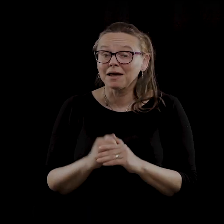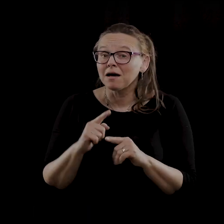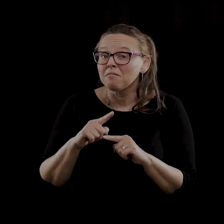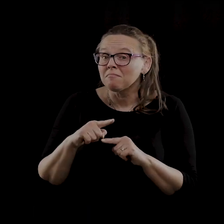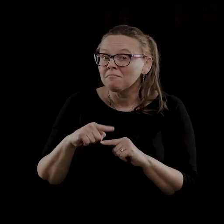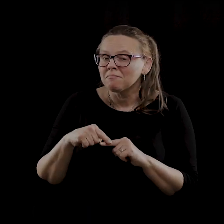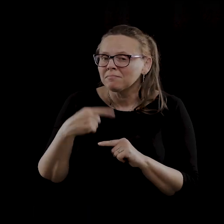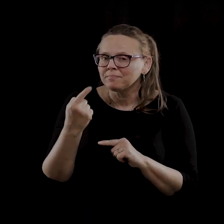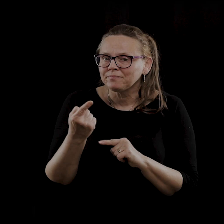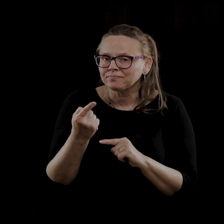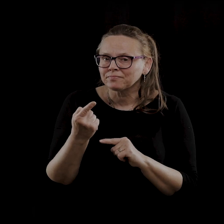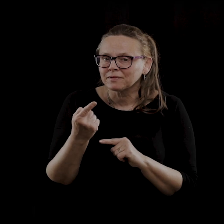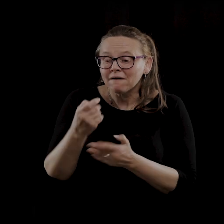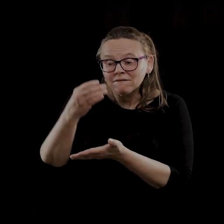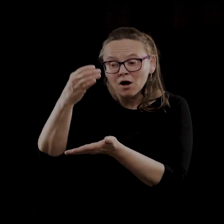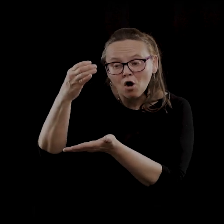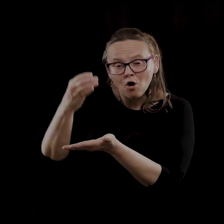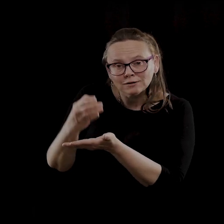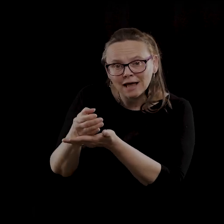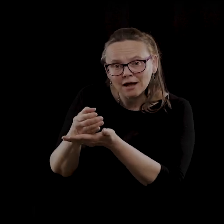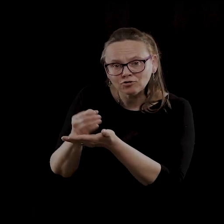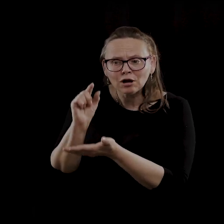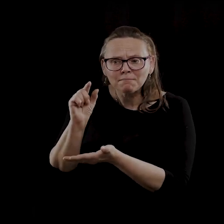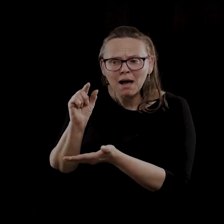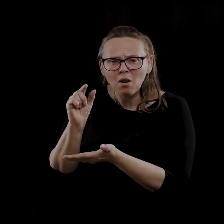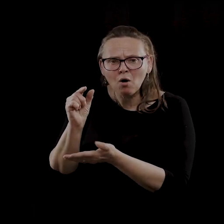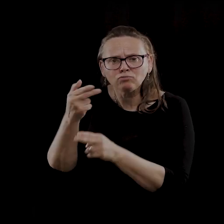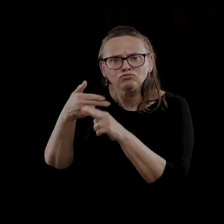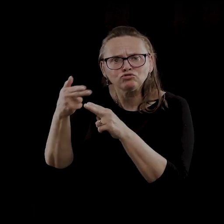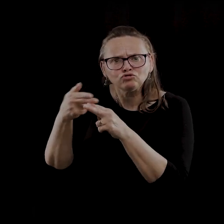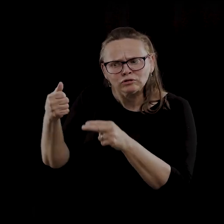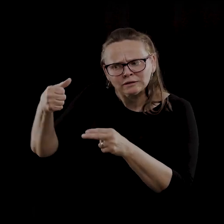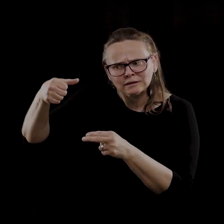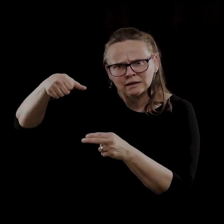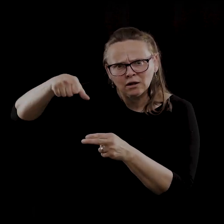Zatem je v kozarček nalila malo čistila.